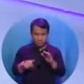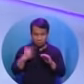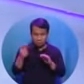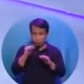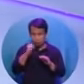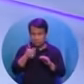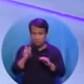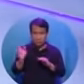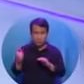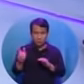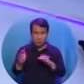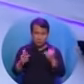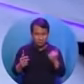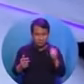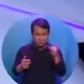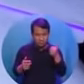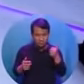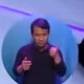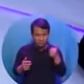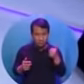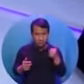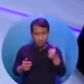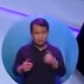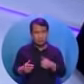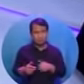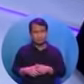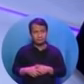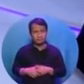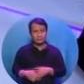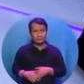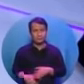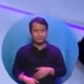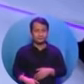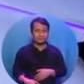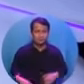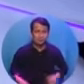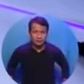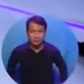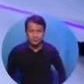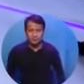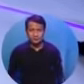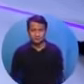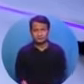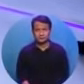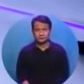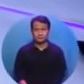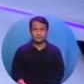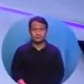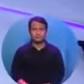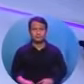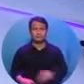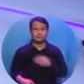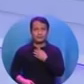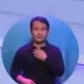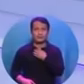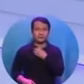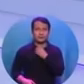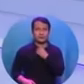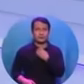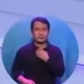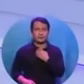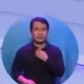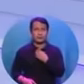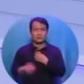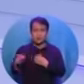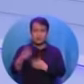Bukas. Ano ba to? Is that one more time? Sige, para uniform. Kanina, kadalawang dial to. Sandali lang ha.